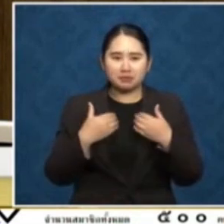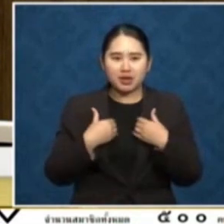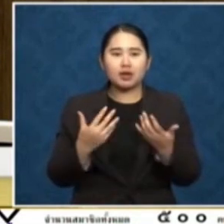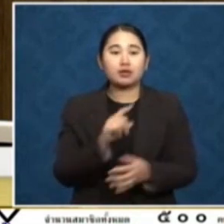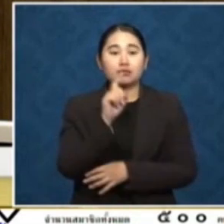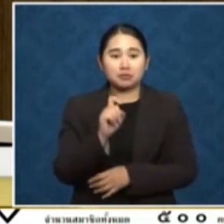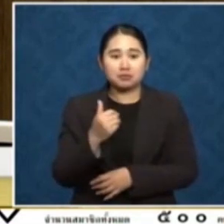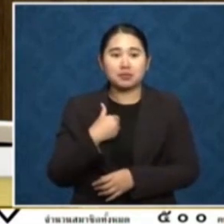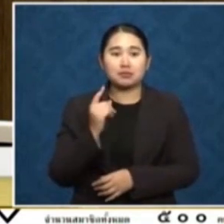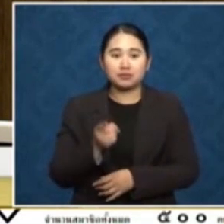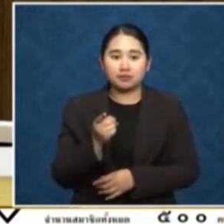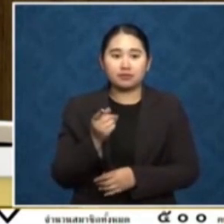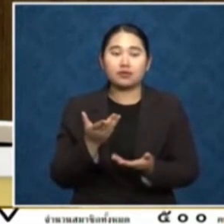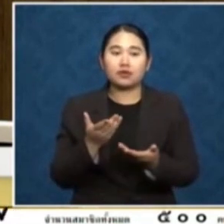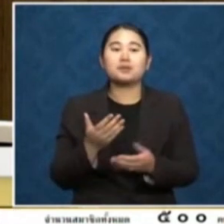ค่ะ